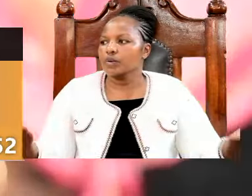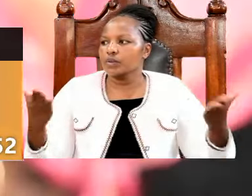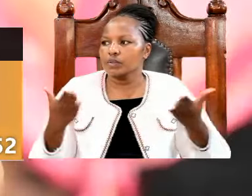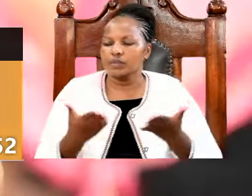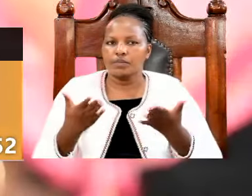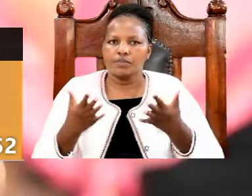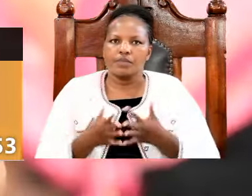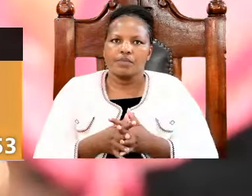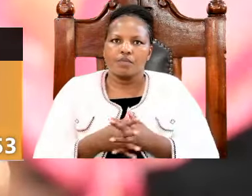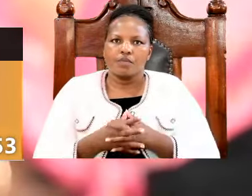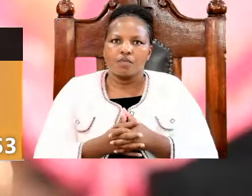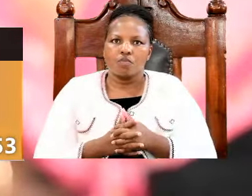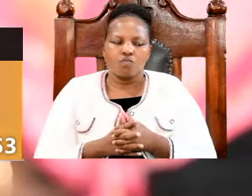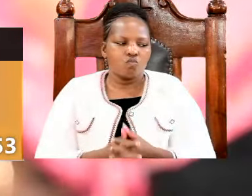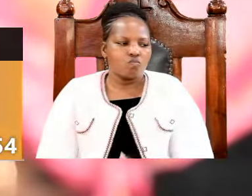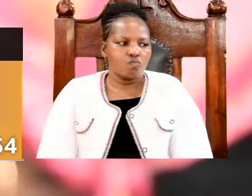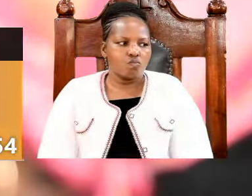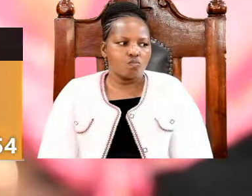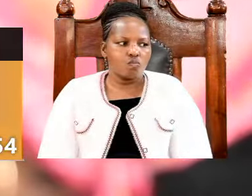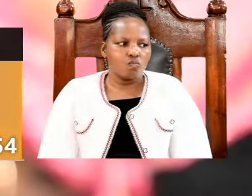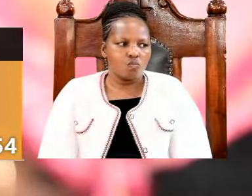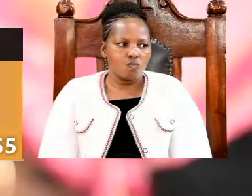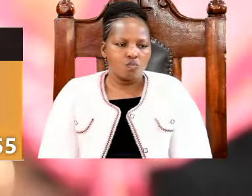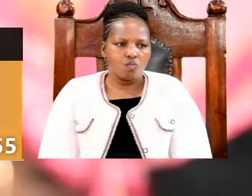Session Clerk.